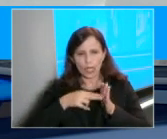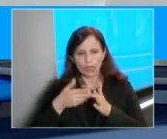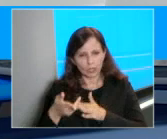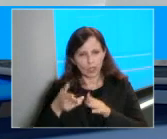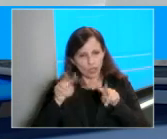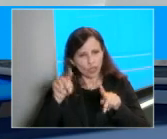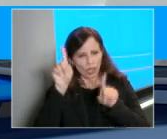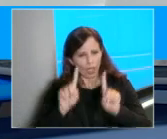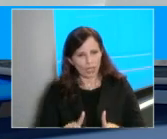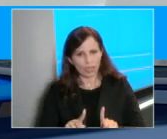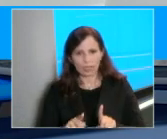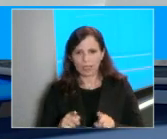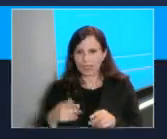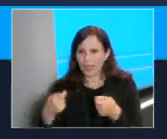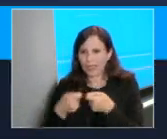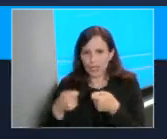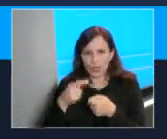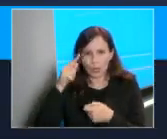לגז? עזוב את תשובה,